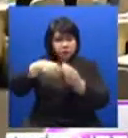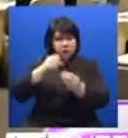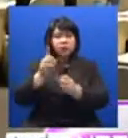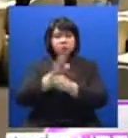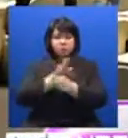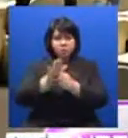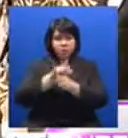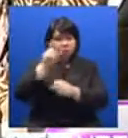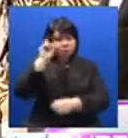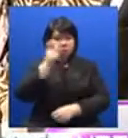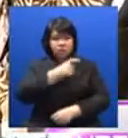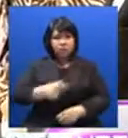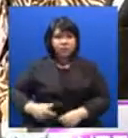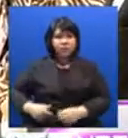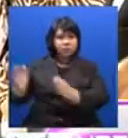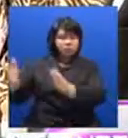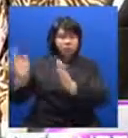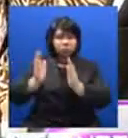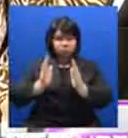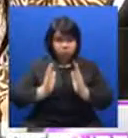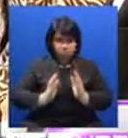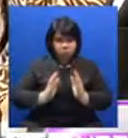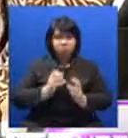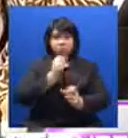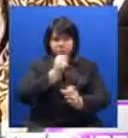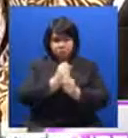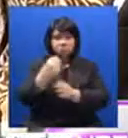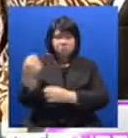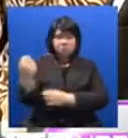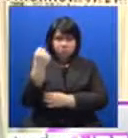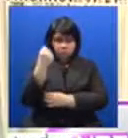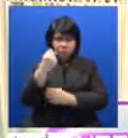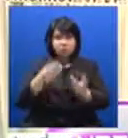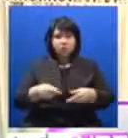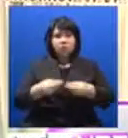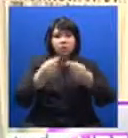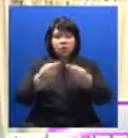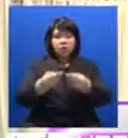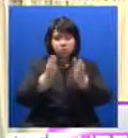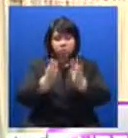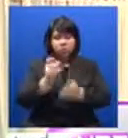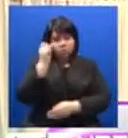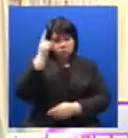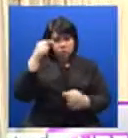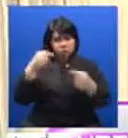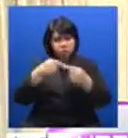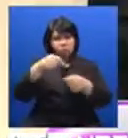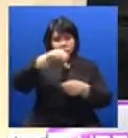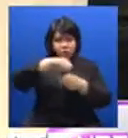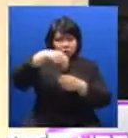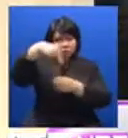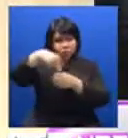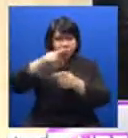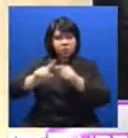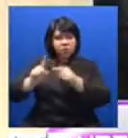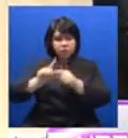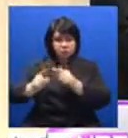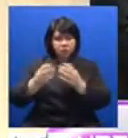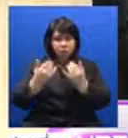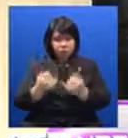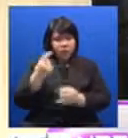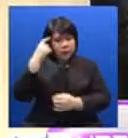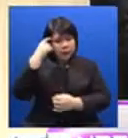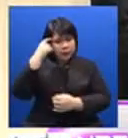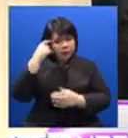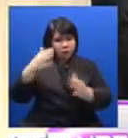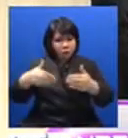านช่วยสร้างรากฐานที่เข้มแข็งสร้างความเข้าใจเรื่องโครงสร้างพลังงานยืนยันว่าไม่หวงอำนาจแต่ต้องการแก้ไขปัญหา